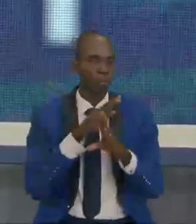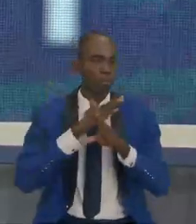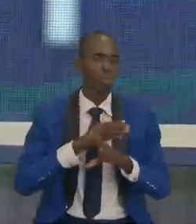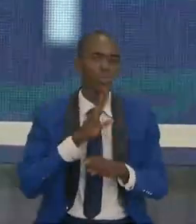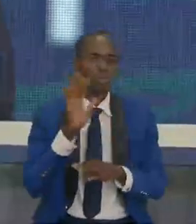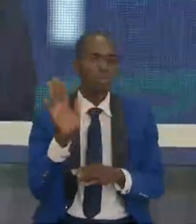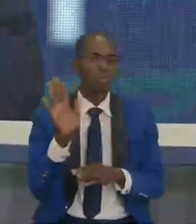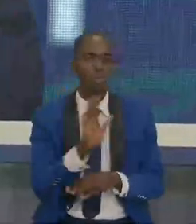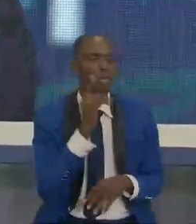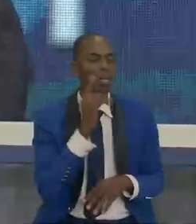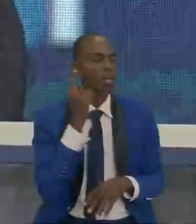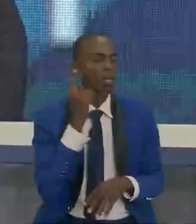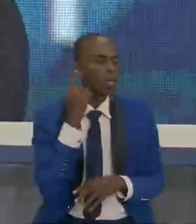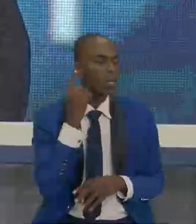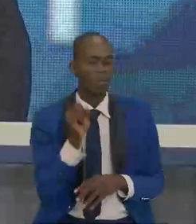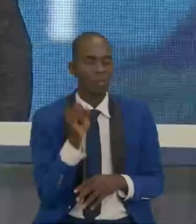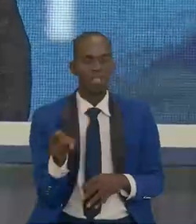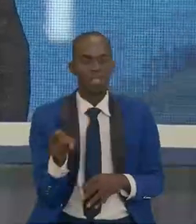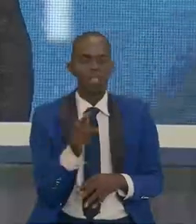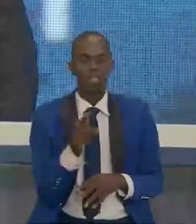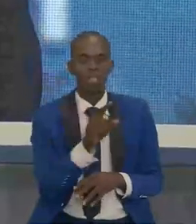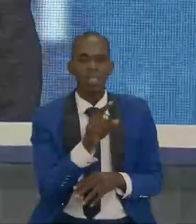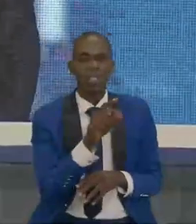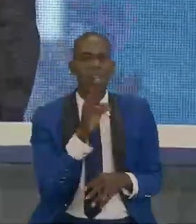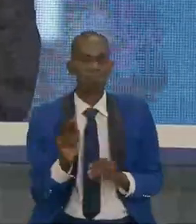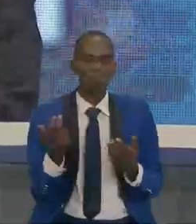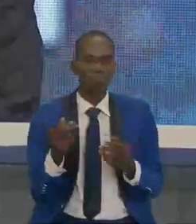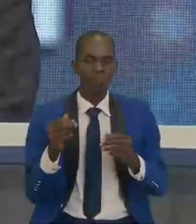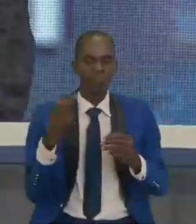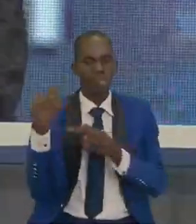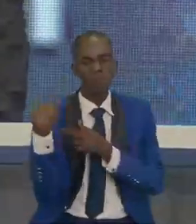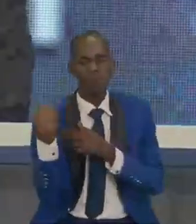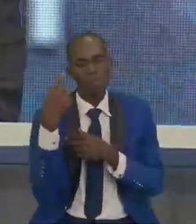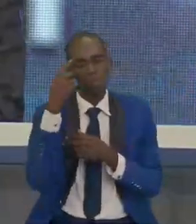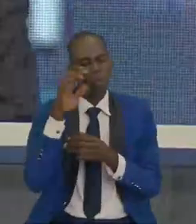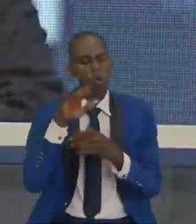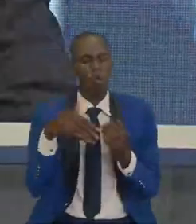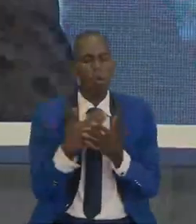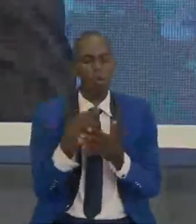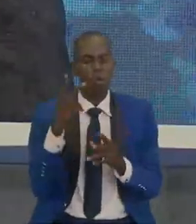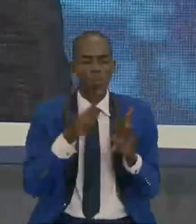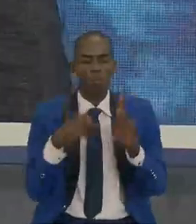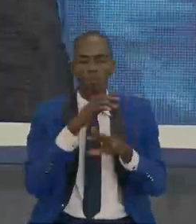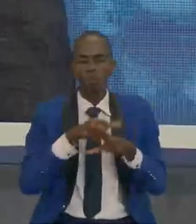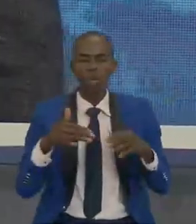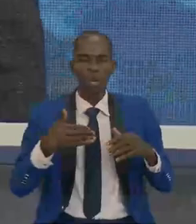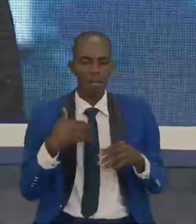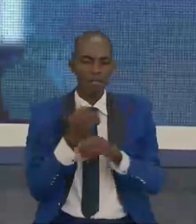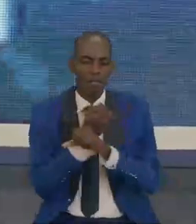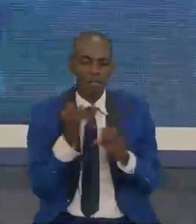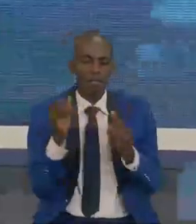Ils doivent être tenus responsables d'avoir fermé leurs oreilles. Ils doivent être